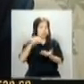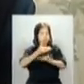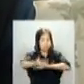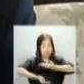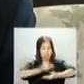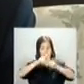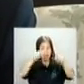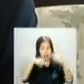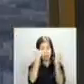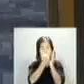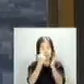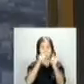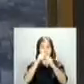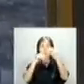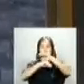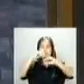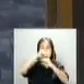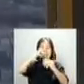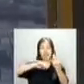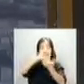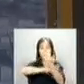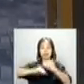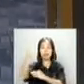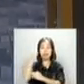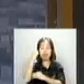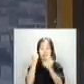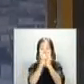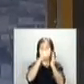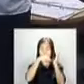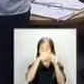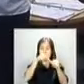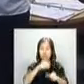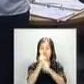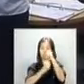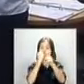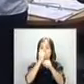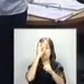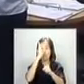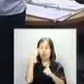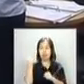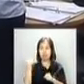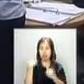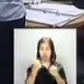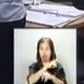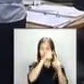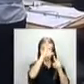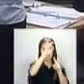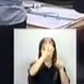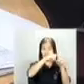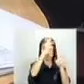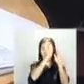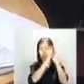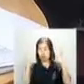ทรัพย์ไทยเข้มแข็งระยะเวลา6ปีว่าจากการเปิดขายตั้งแต่วันที่7มิถุนายนจนถึงวันนี้มียอดจองจำ